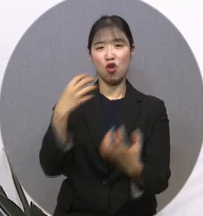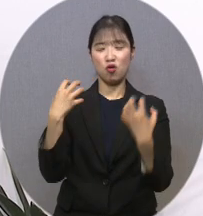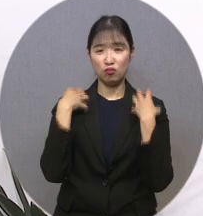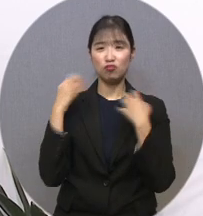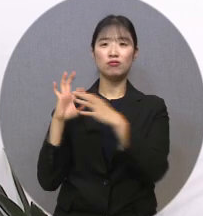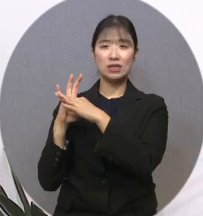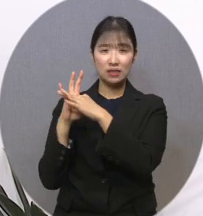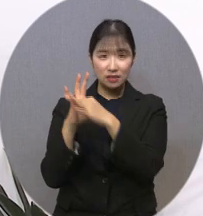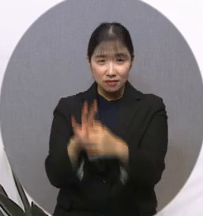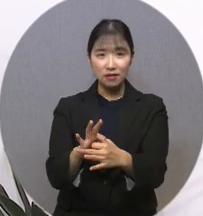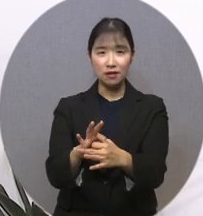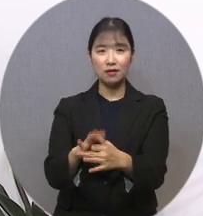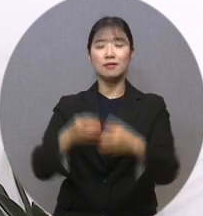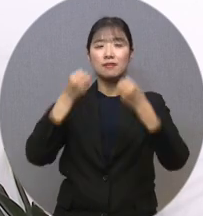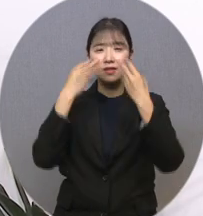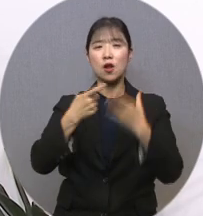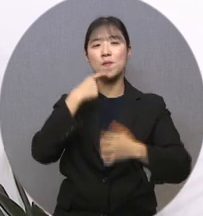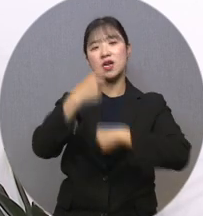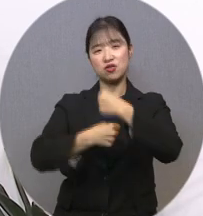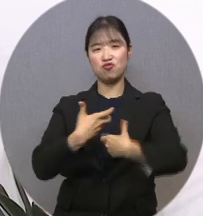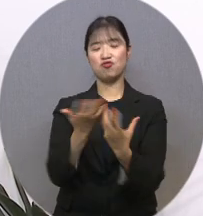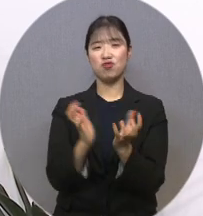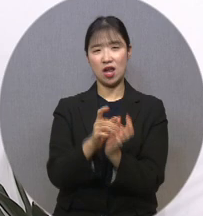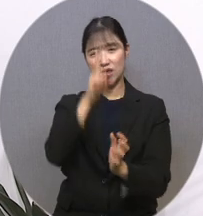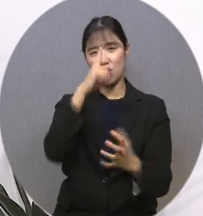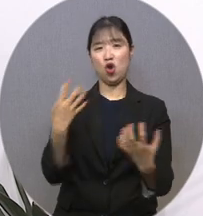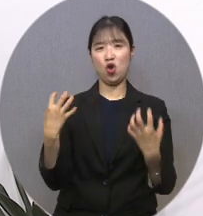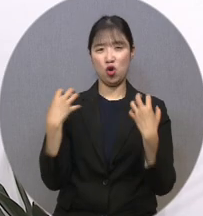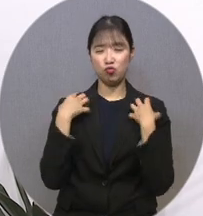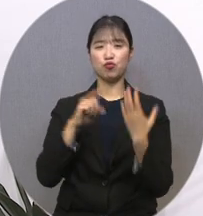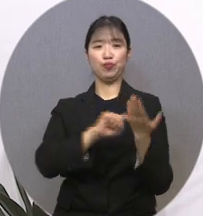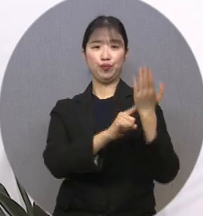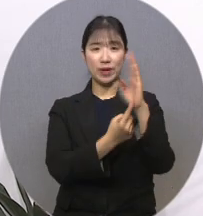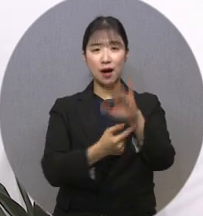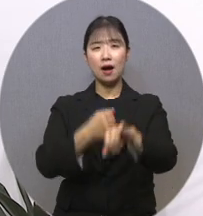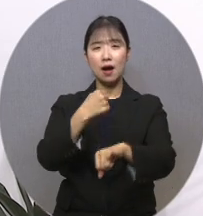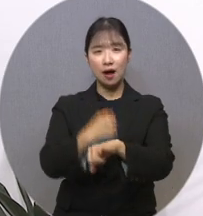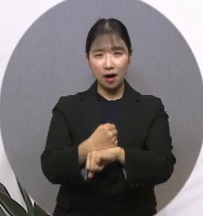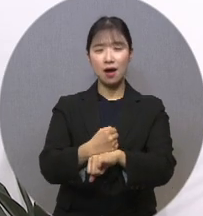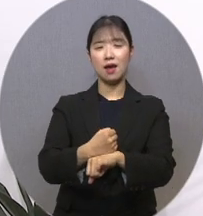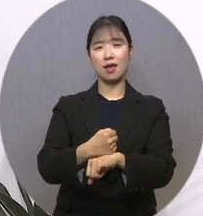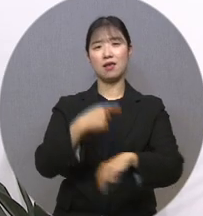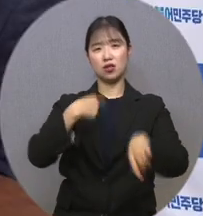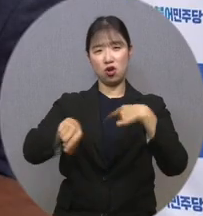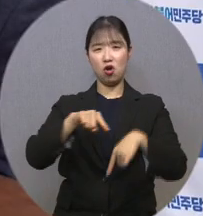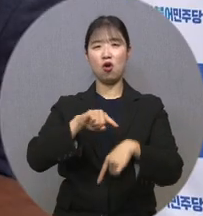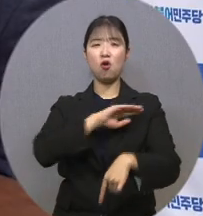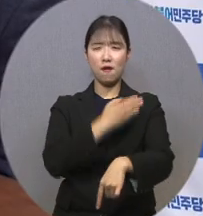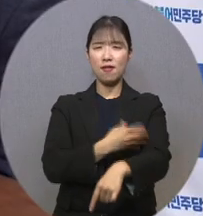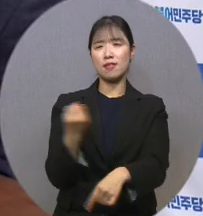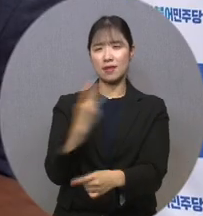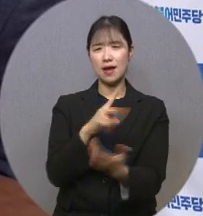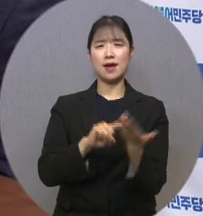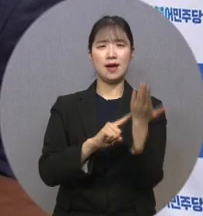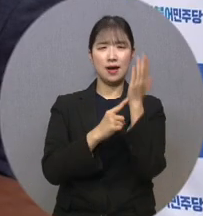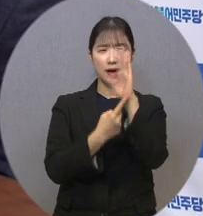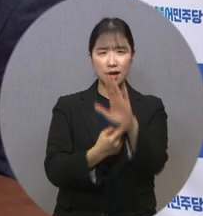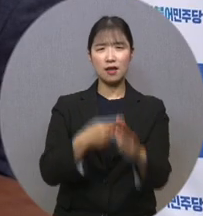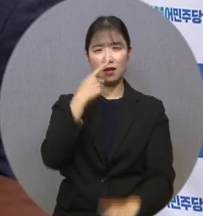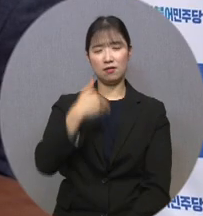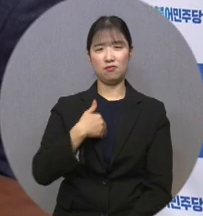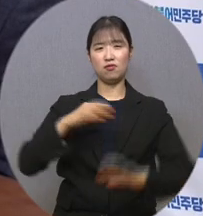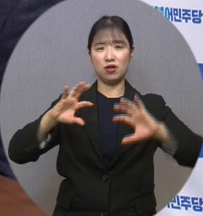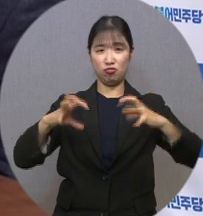그 새로운 민주당 정부가 출범을 통해서 정권 재창출을 통해서 그 저희들